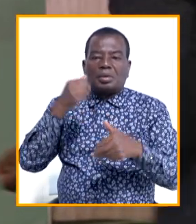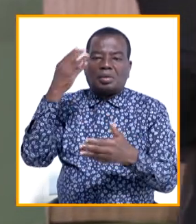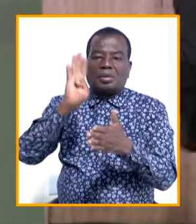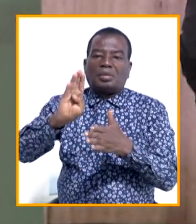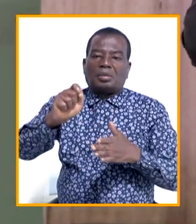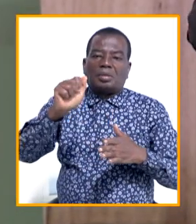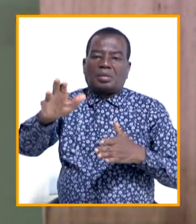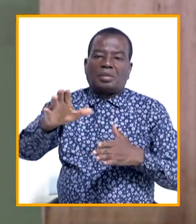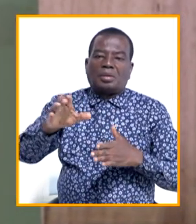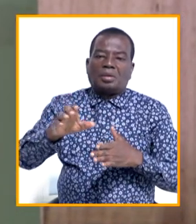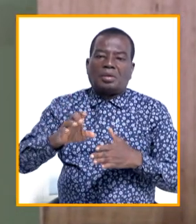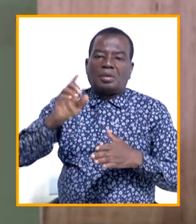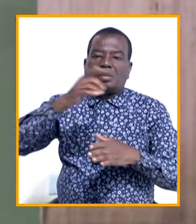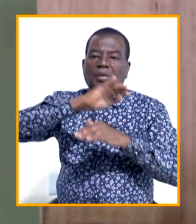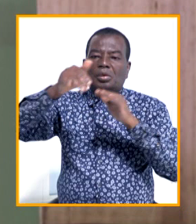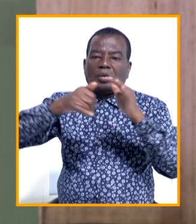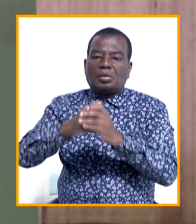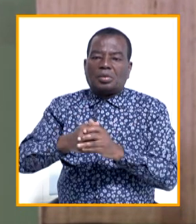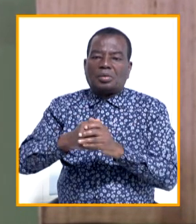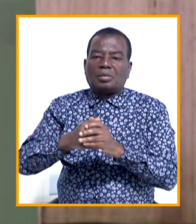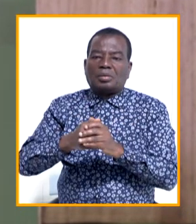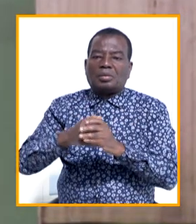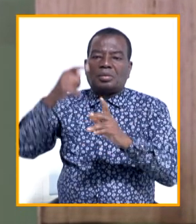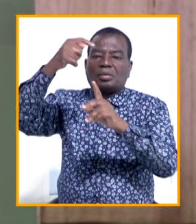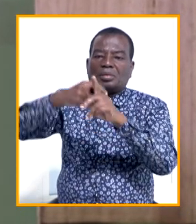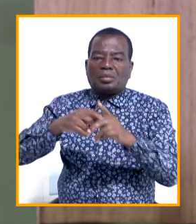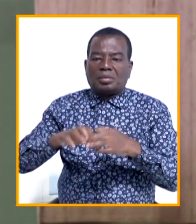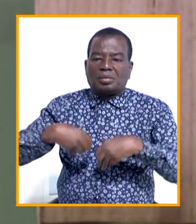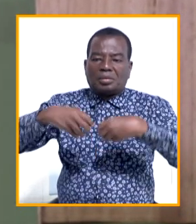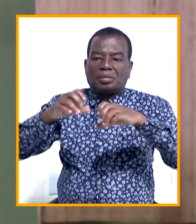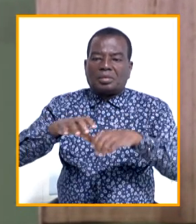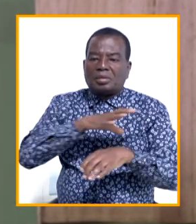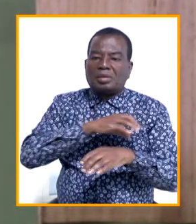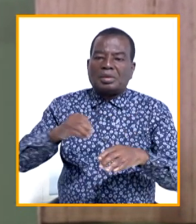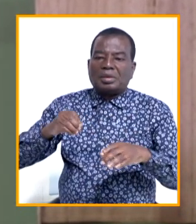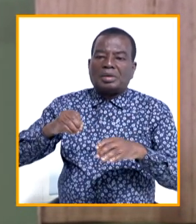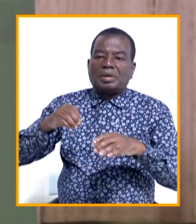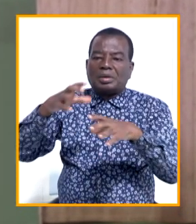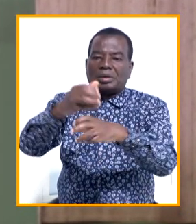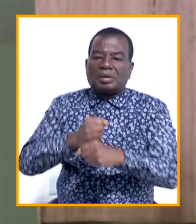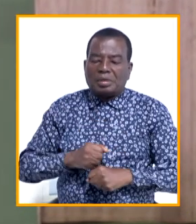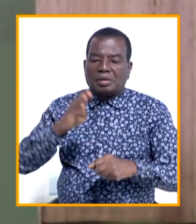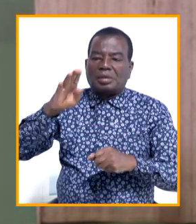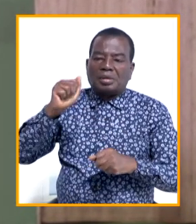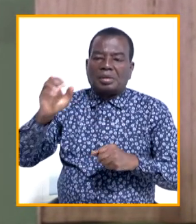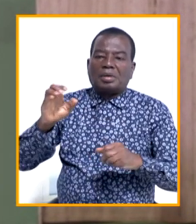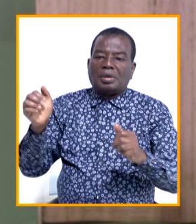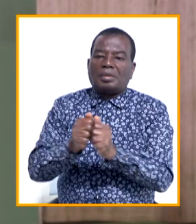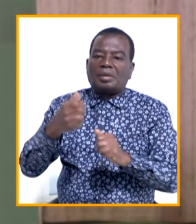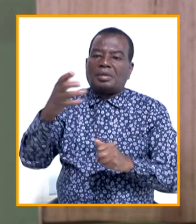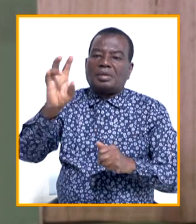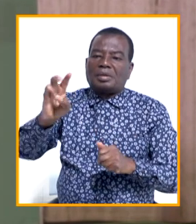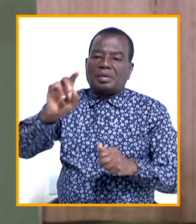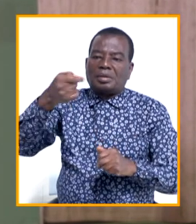général premier de tous les trimestres de sa classe de terminale il obtient le bac avec une moyen de 17,85/